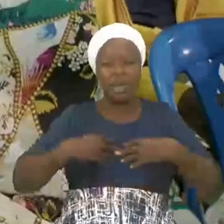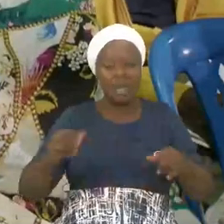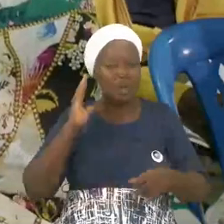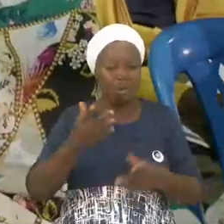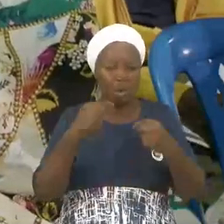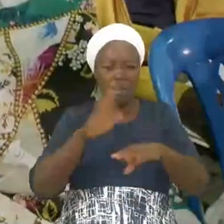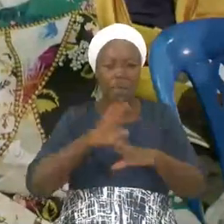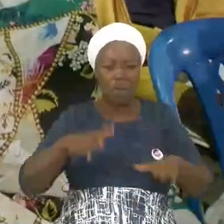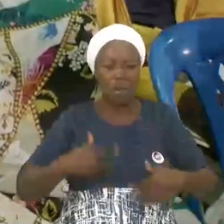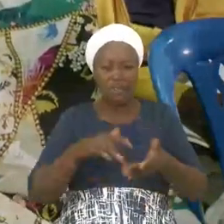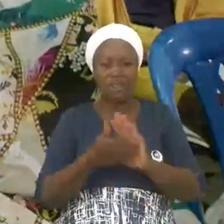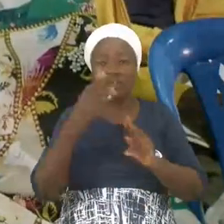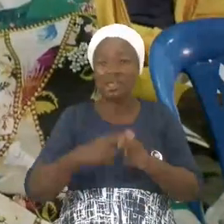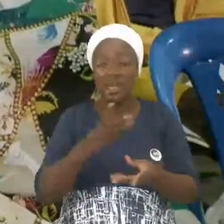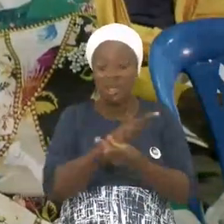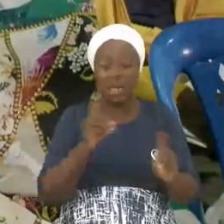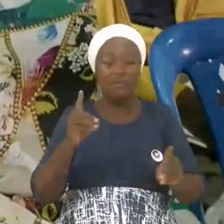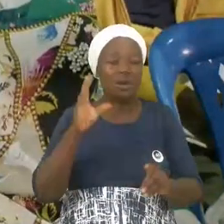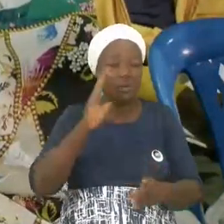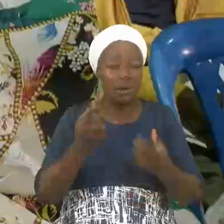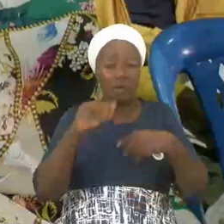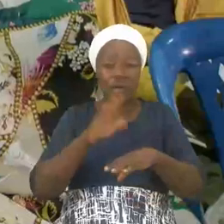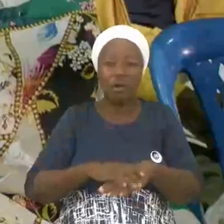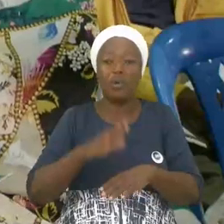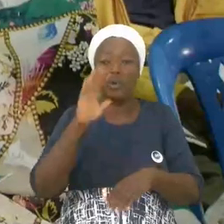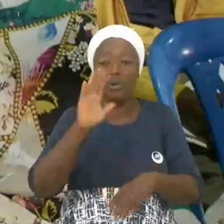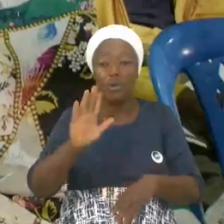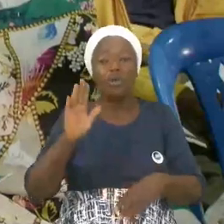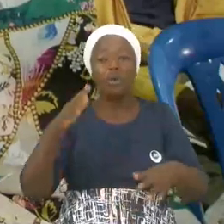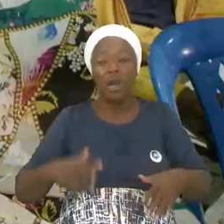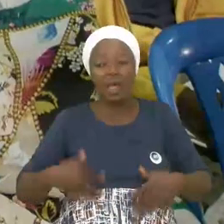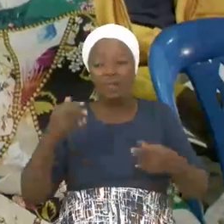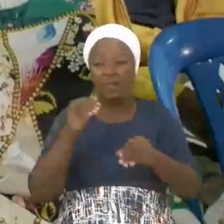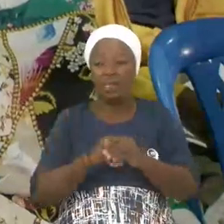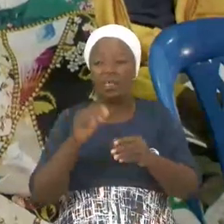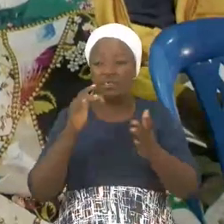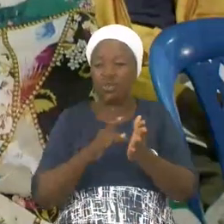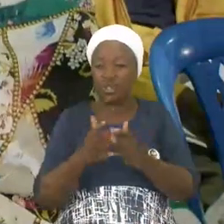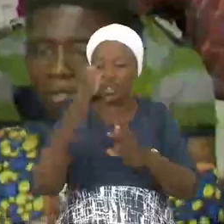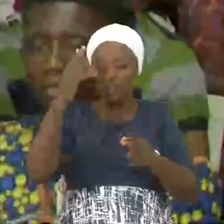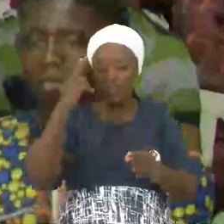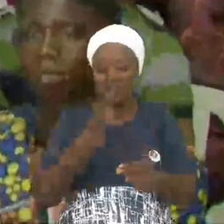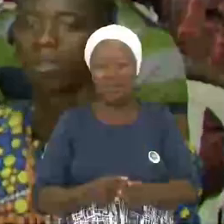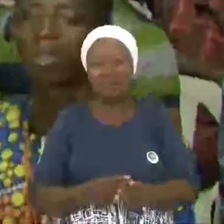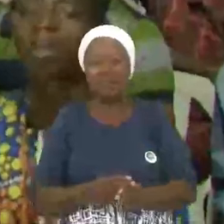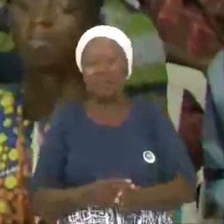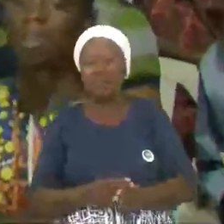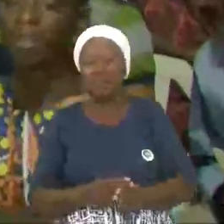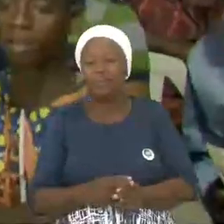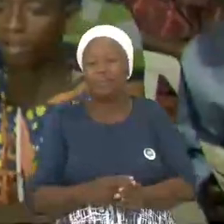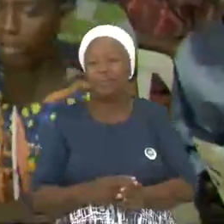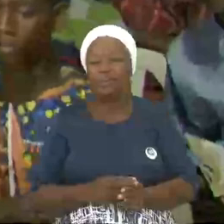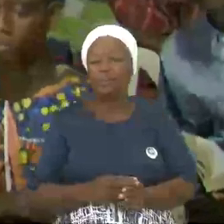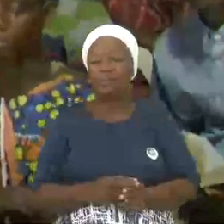les miracles viendront sur ta vie. La guérison viendra sur ta vie. La délivrance viendra sur ta